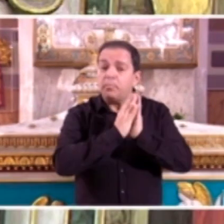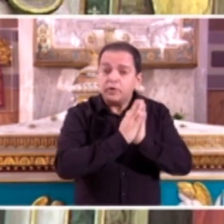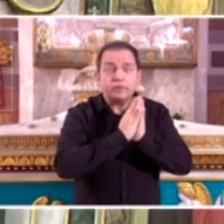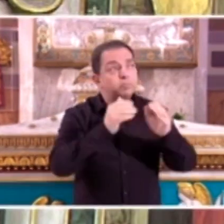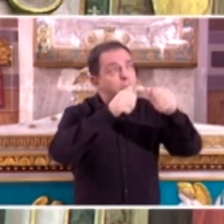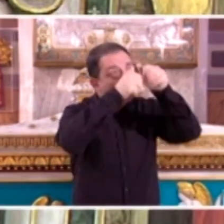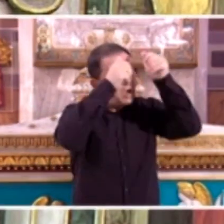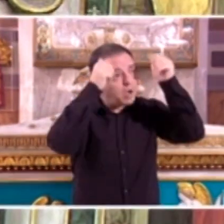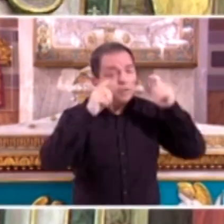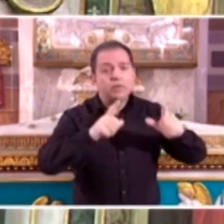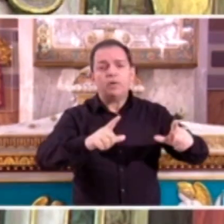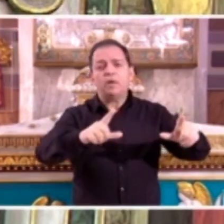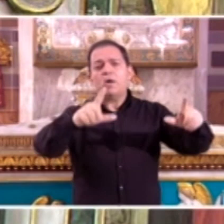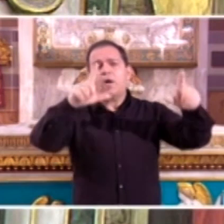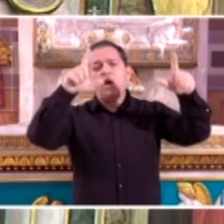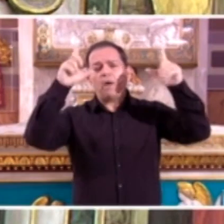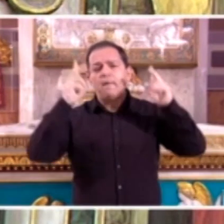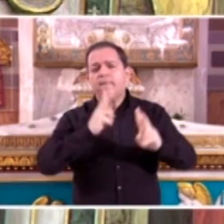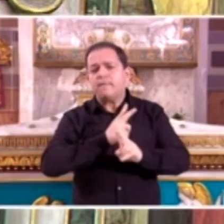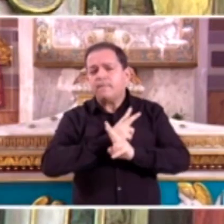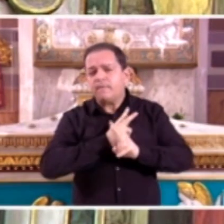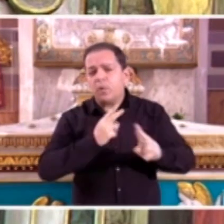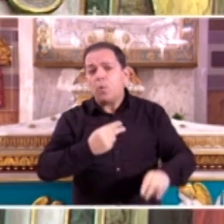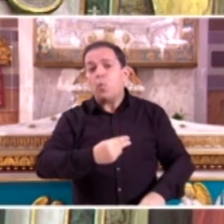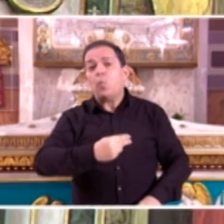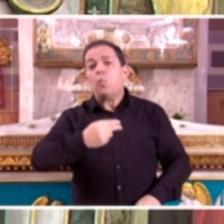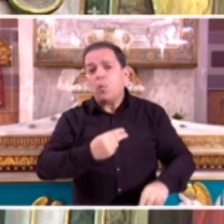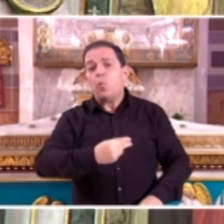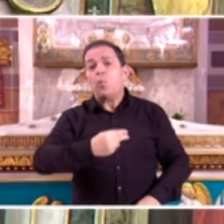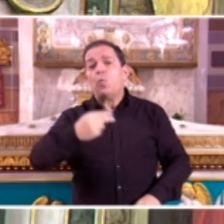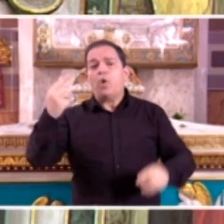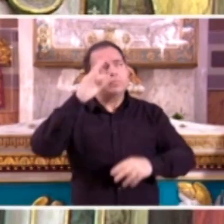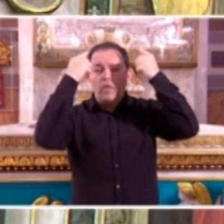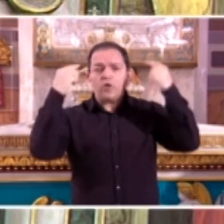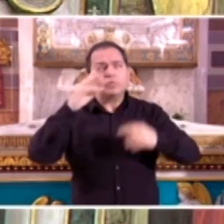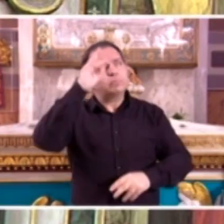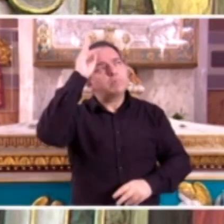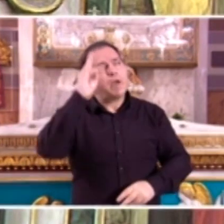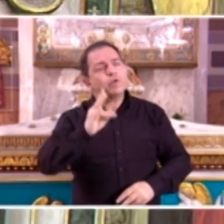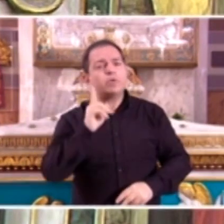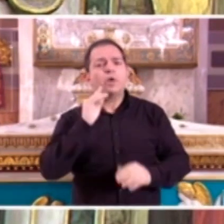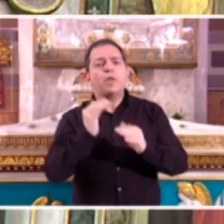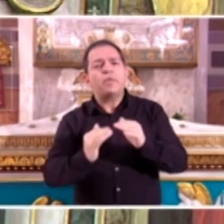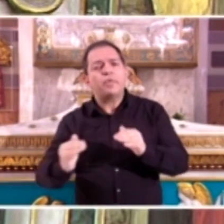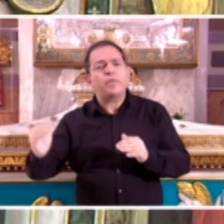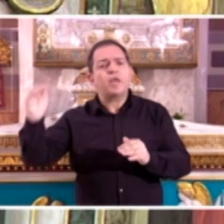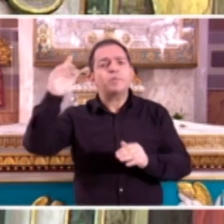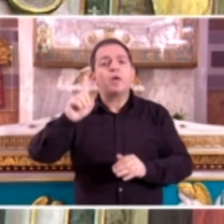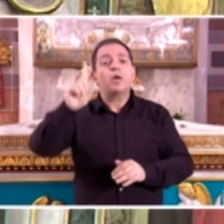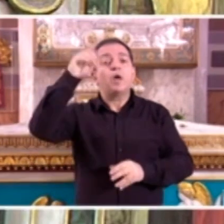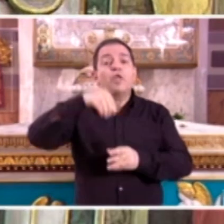Παναγίας Αχράντου υπερευλογημένης εν δόξου, Δεσποίνης ημών Θεοτόκου και Αη